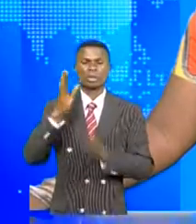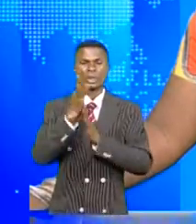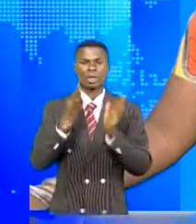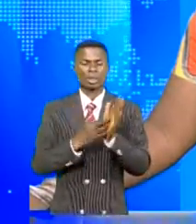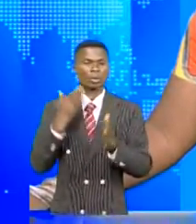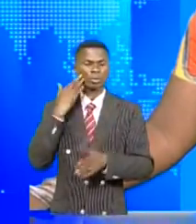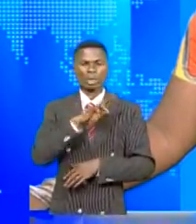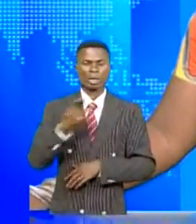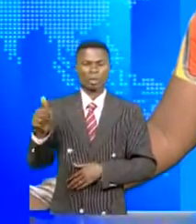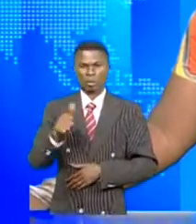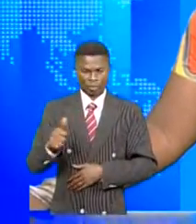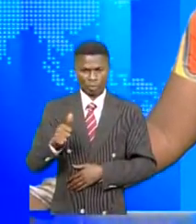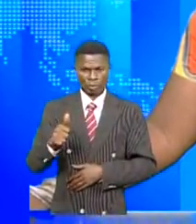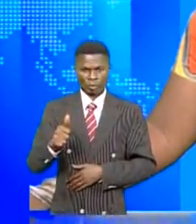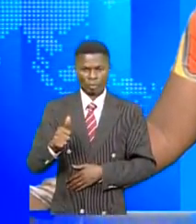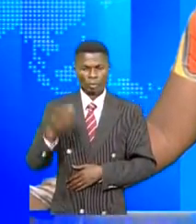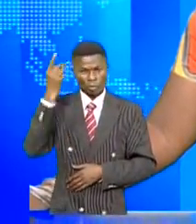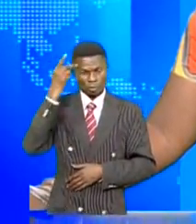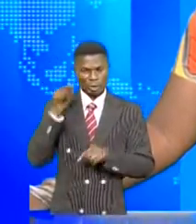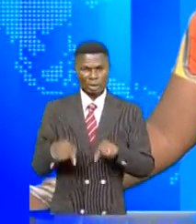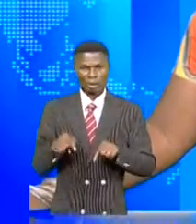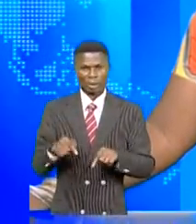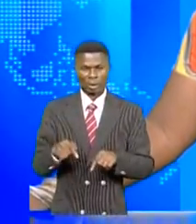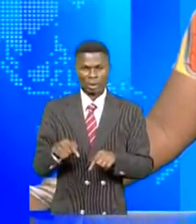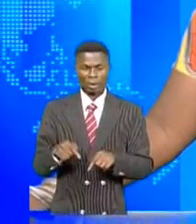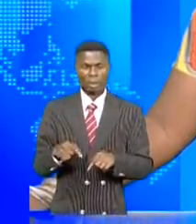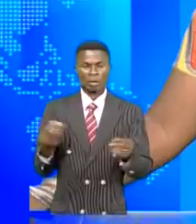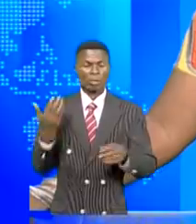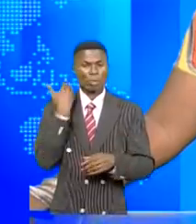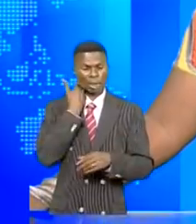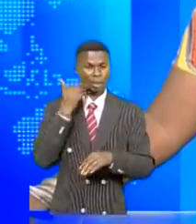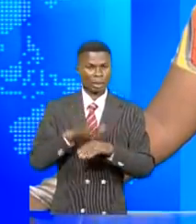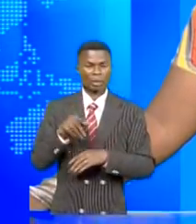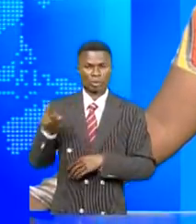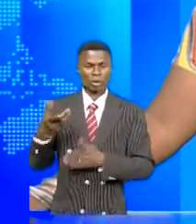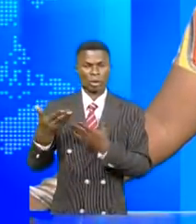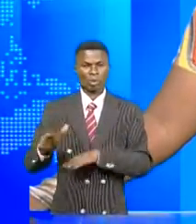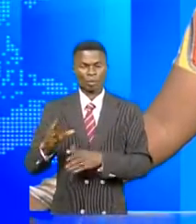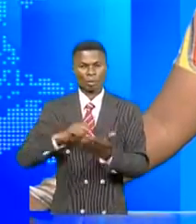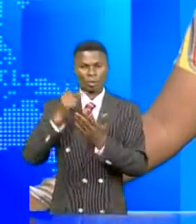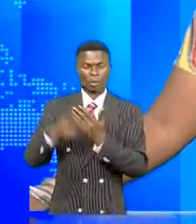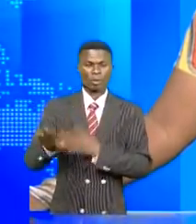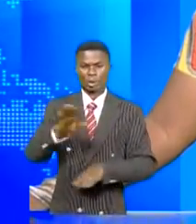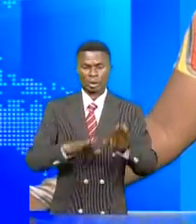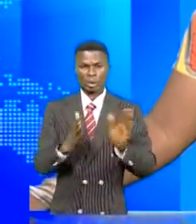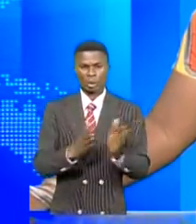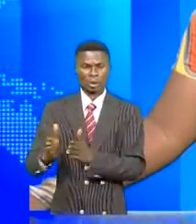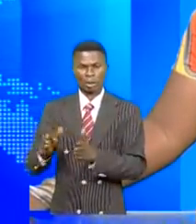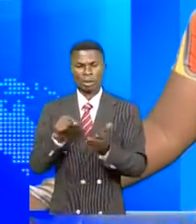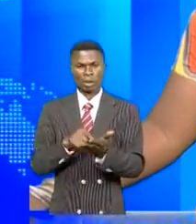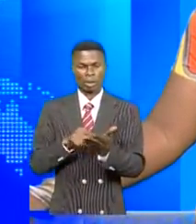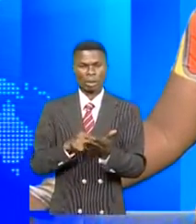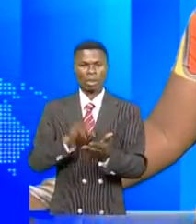18 mars 2021 à Kinshasa, des suites d'une maladie. Les programmes des obsèques se présentent comme